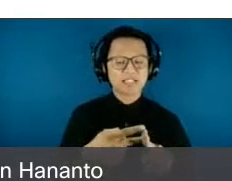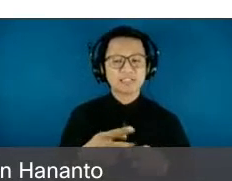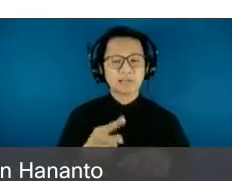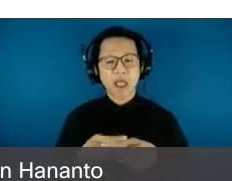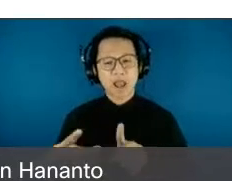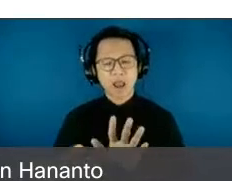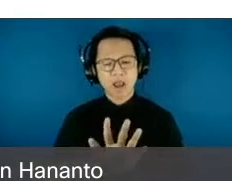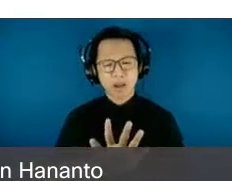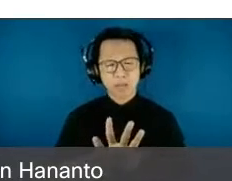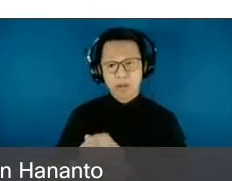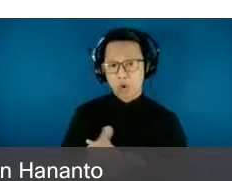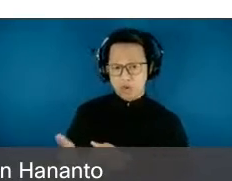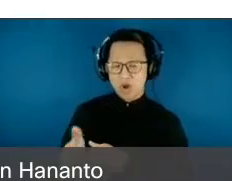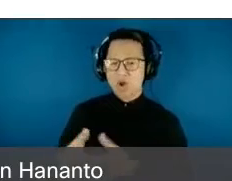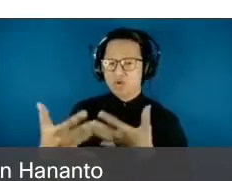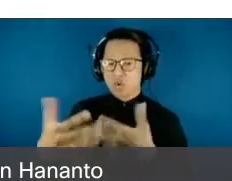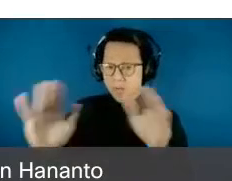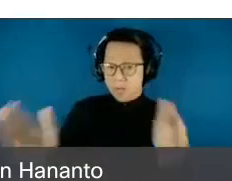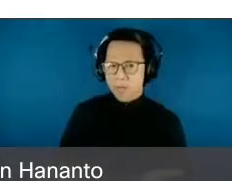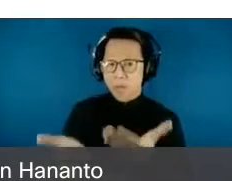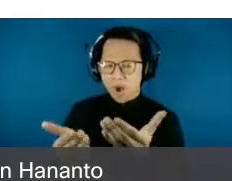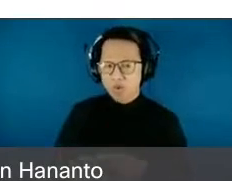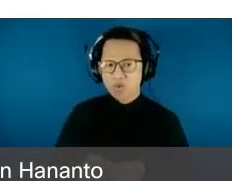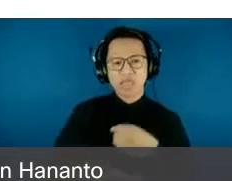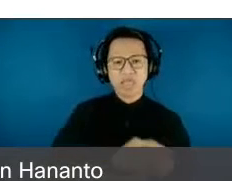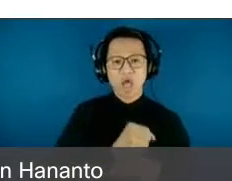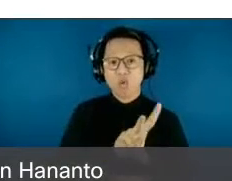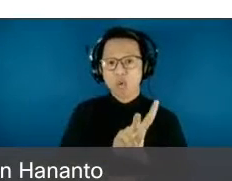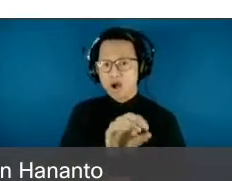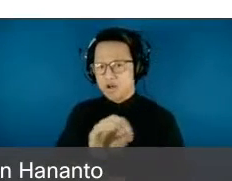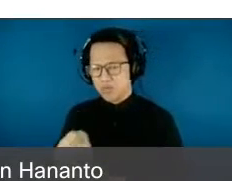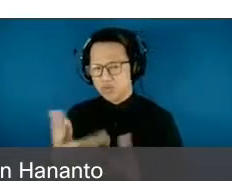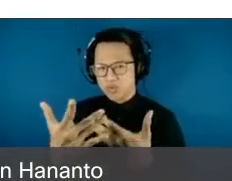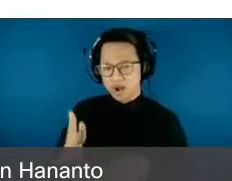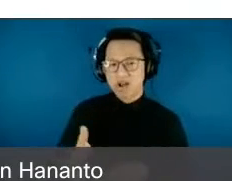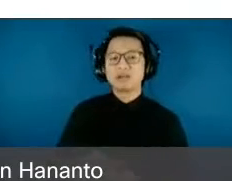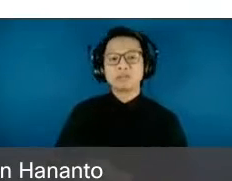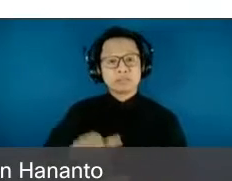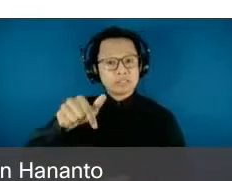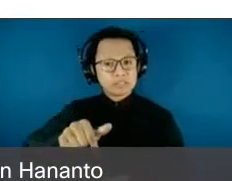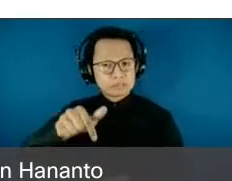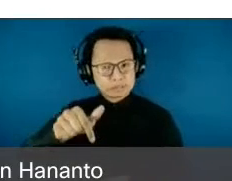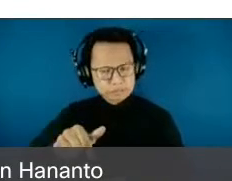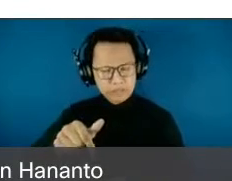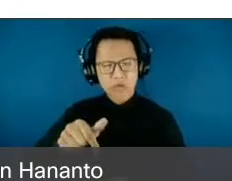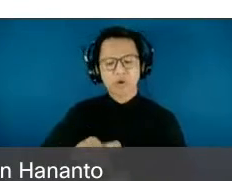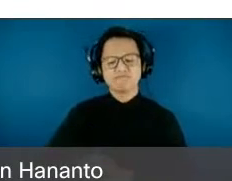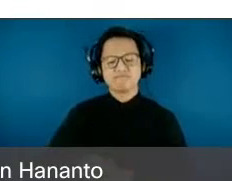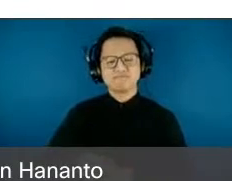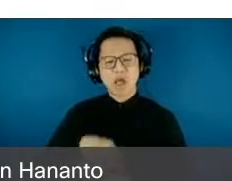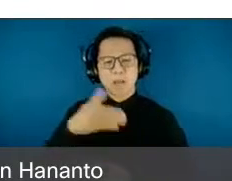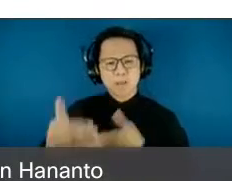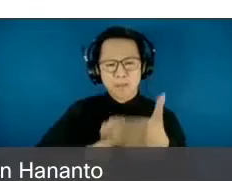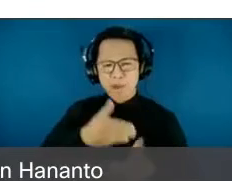sudah ada sejak sekitar tahun awal 2000-an, itu sudah ada. Nah, di sini kita tidak punya pabrik, tapi kita